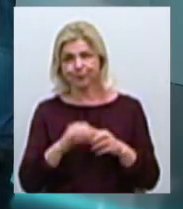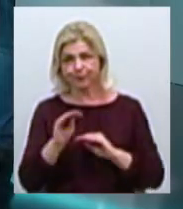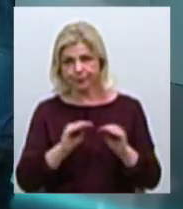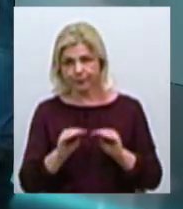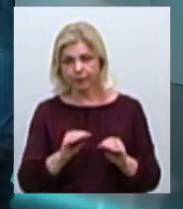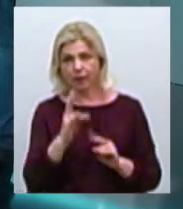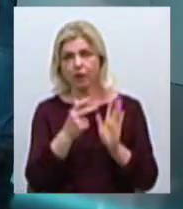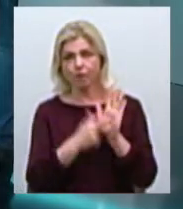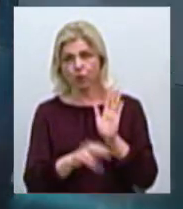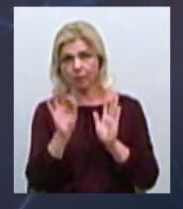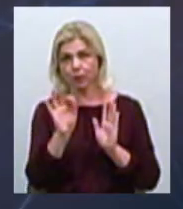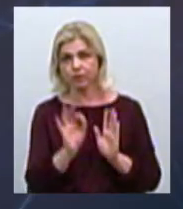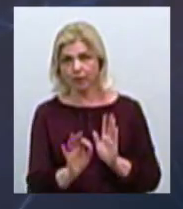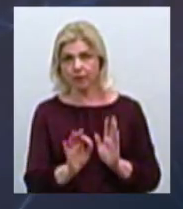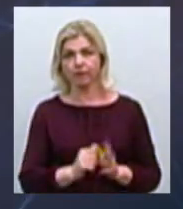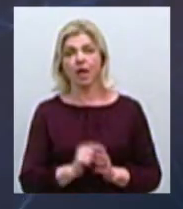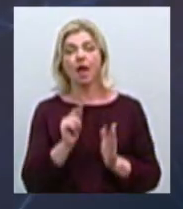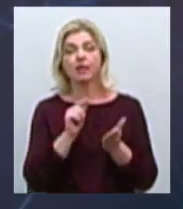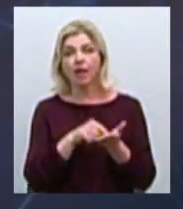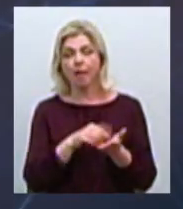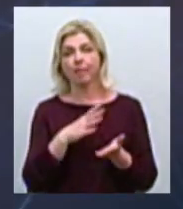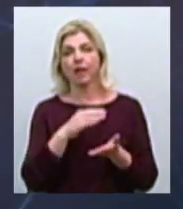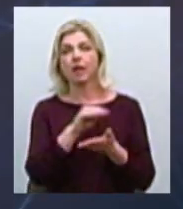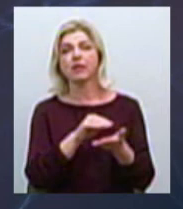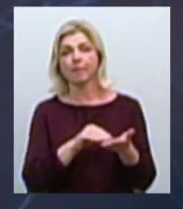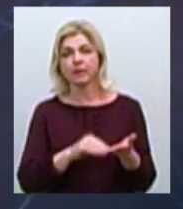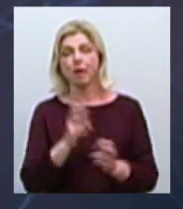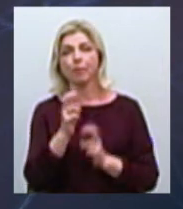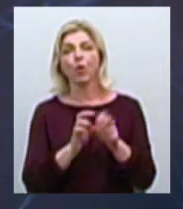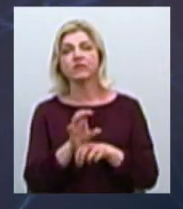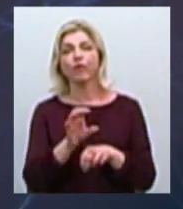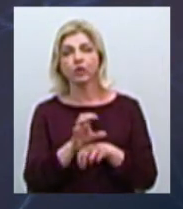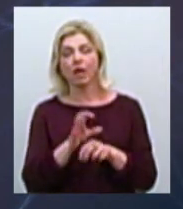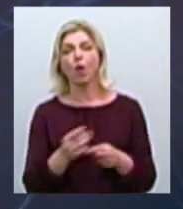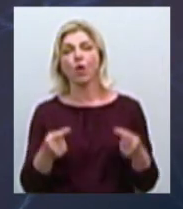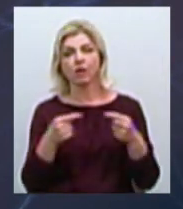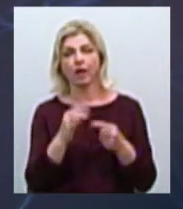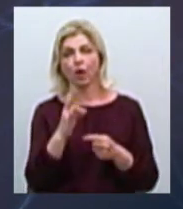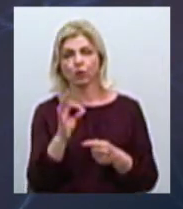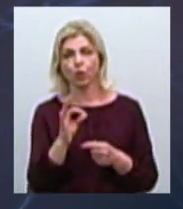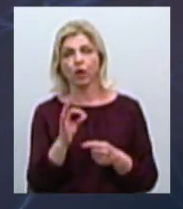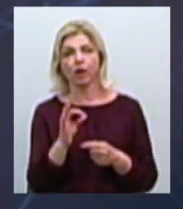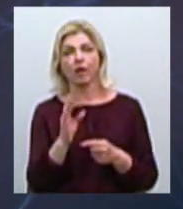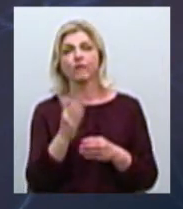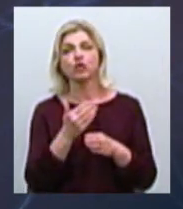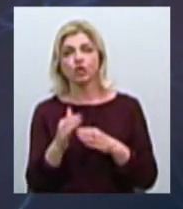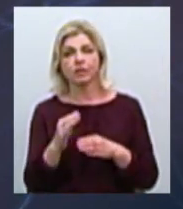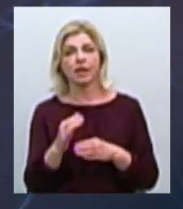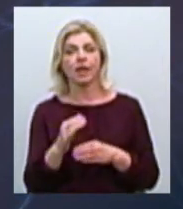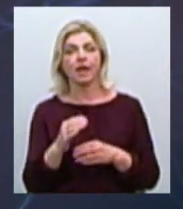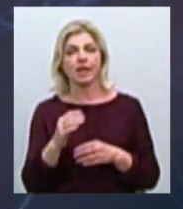там, 80%. Да? И там был прописан производитель конкретно части такой, которая называется задний